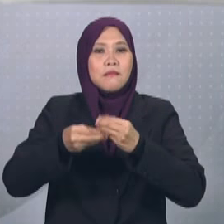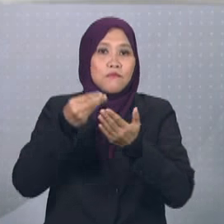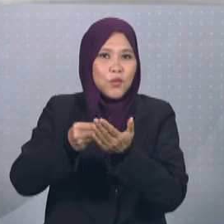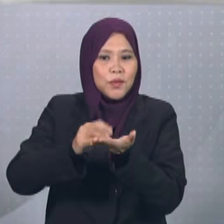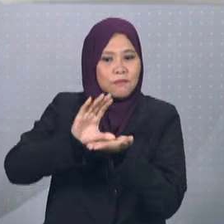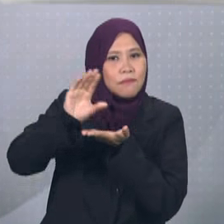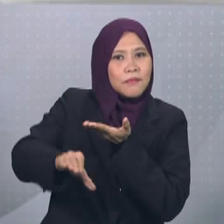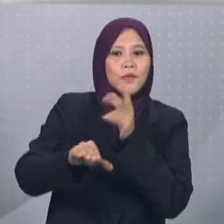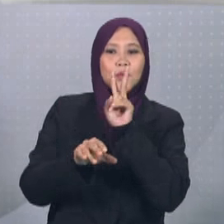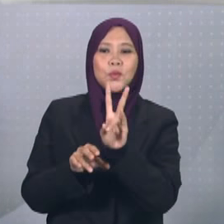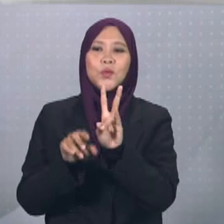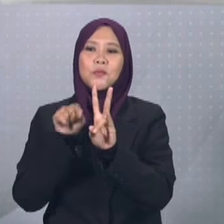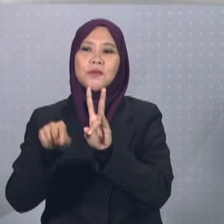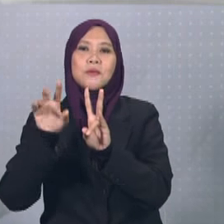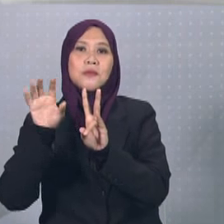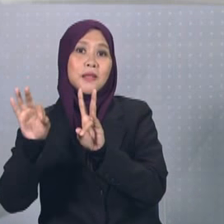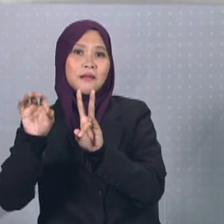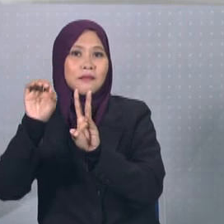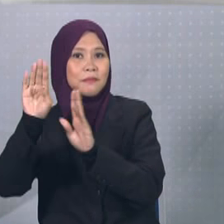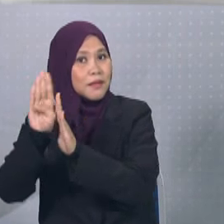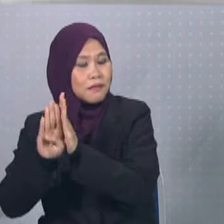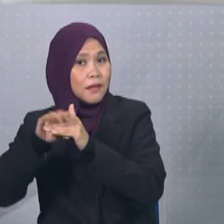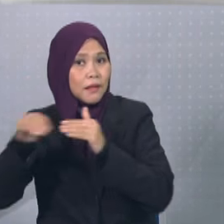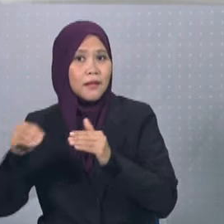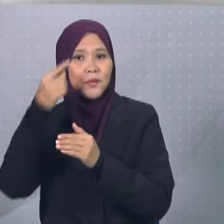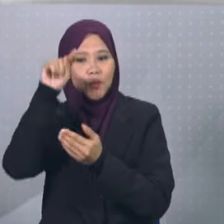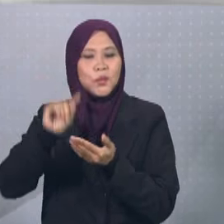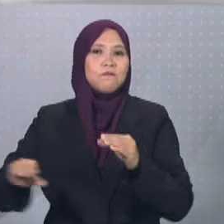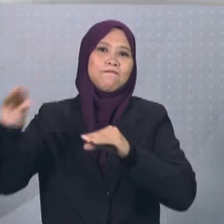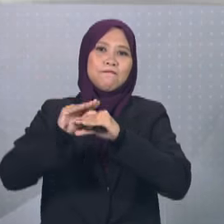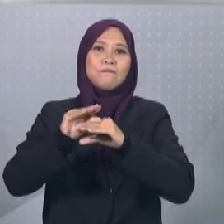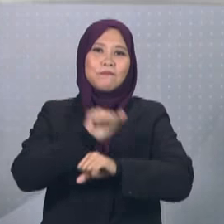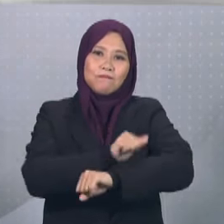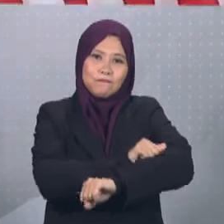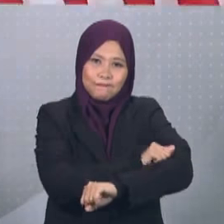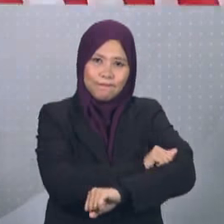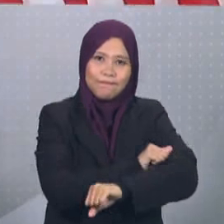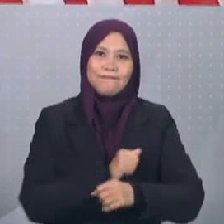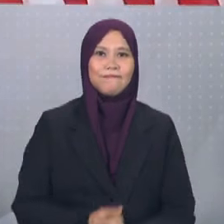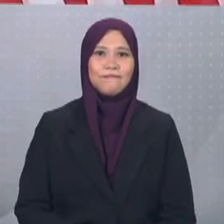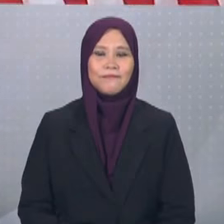peruntukan RM7.9 bilion untuk program subsidi upah.